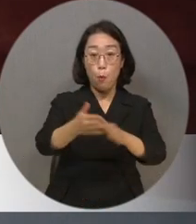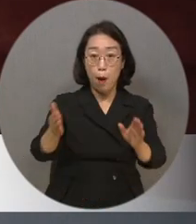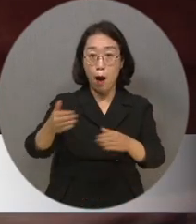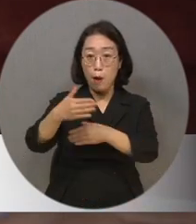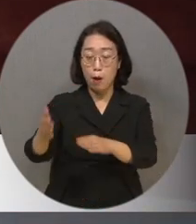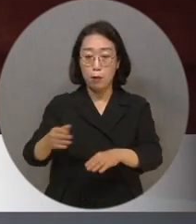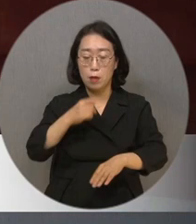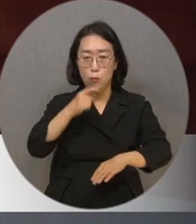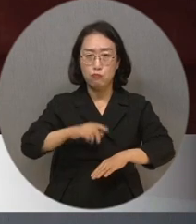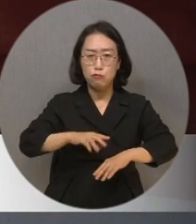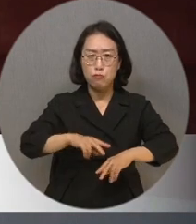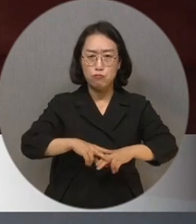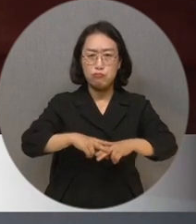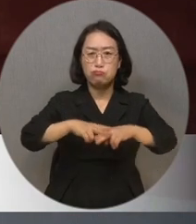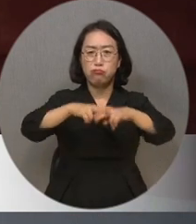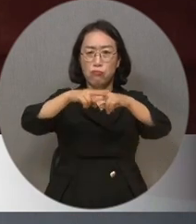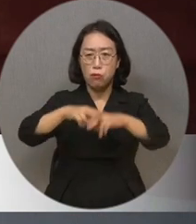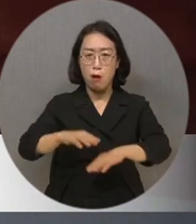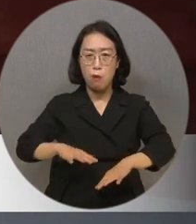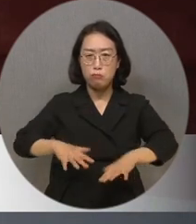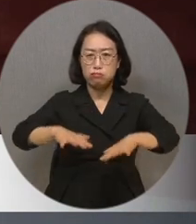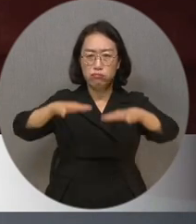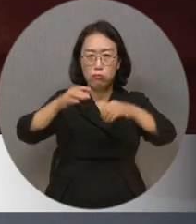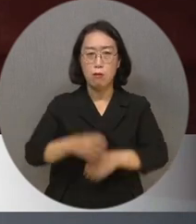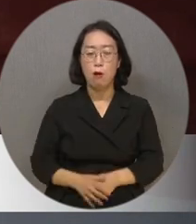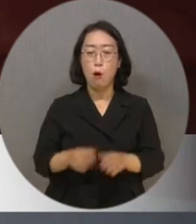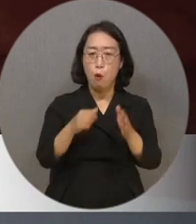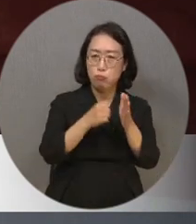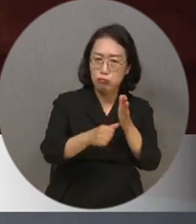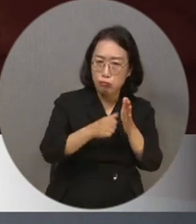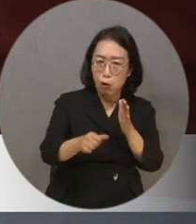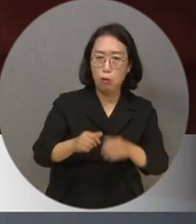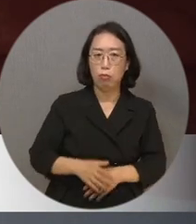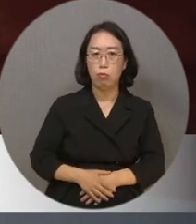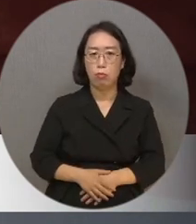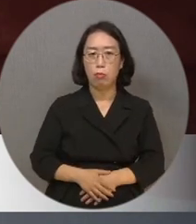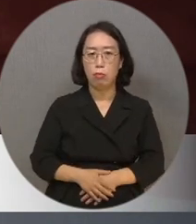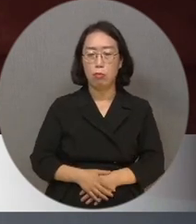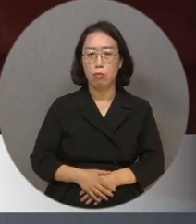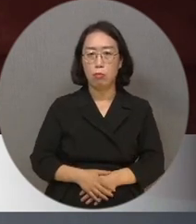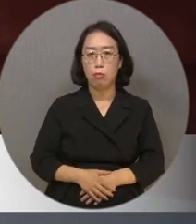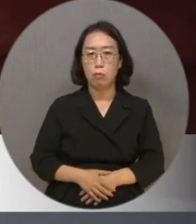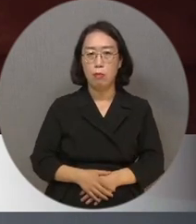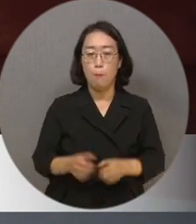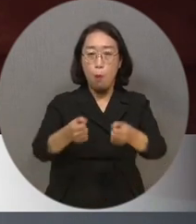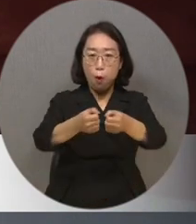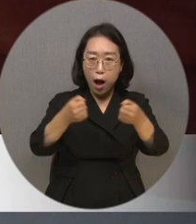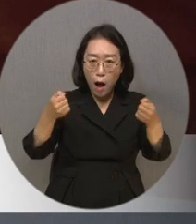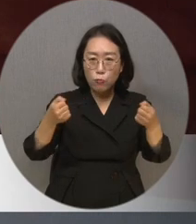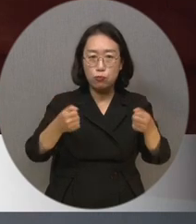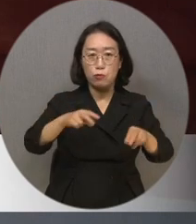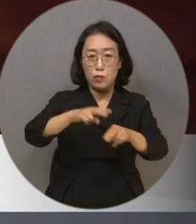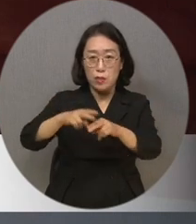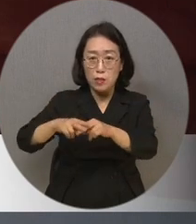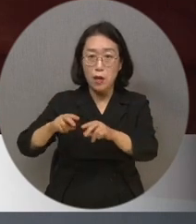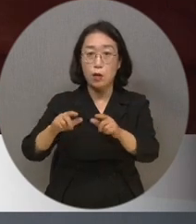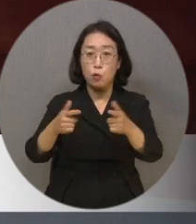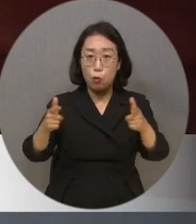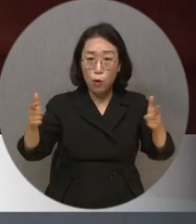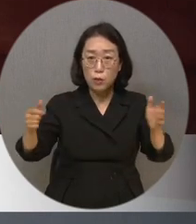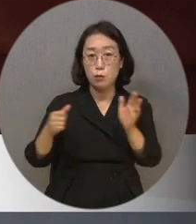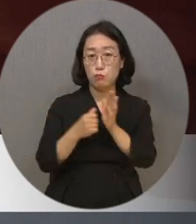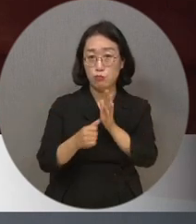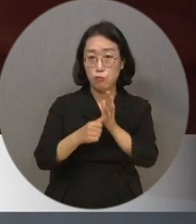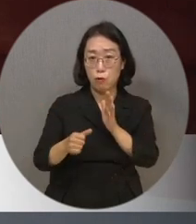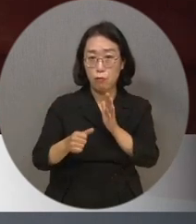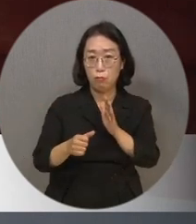다 잠겼거든요. 수업에 필요한 그런 준비물이라든가 이제 원래 그 세팅된 그런 뭐 가구나